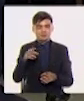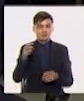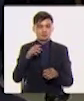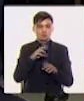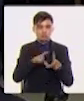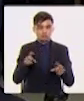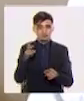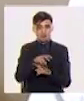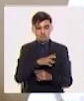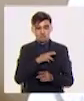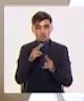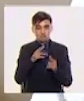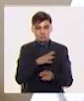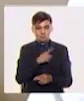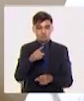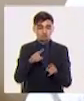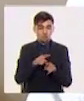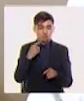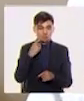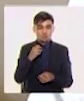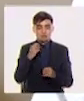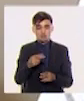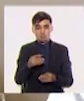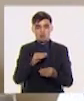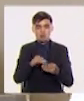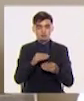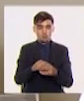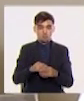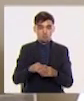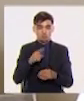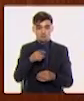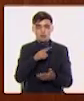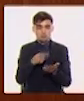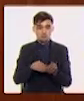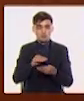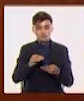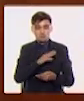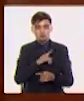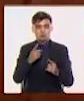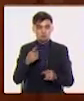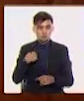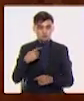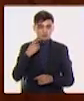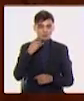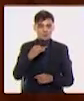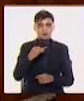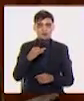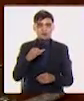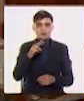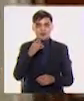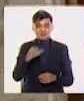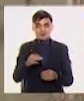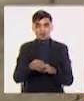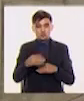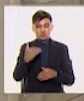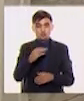астындағыларға ренжіп қалды. Бұл кісілерге былай айтқанда ренжіп отырып қайтадан бүйтіп көтеріп жатқанына осы сұрақты. Үстемақыларын даулаған Қарасай аудандық жедел жәрдем